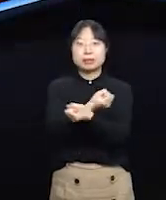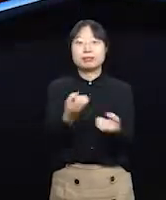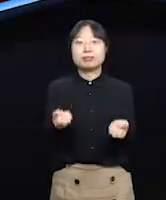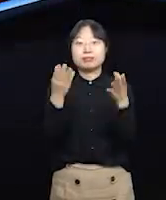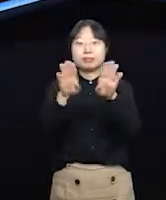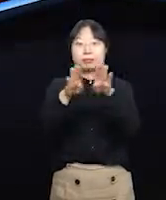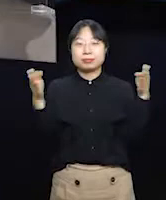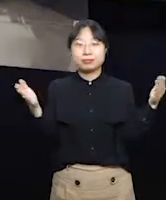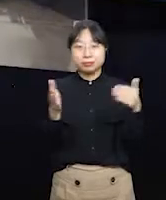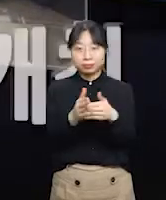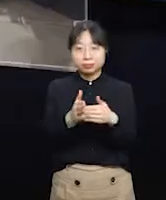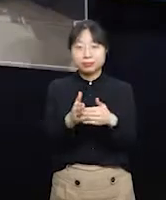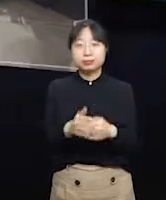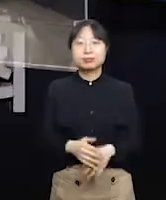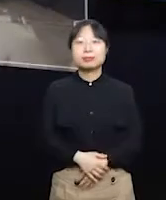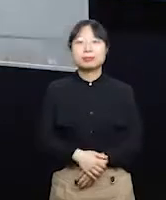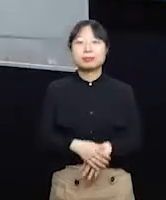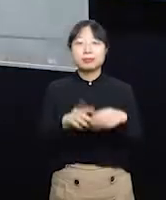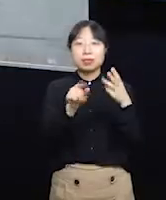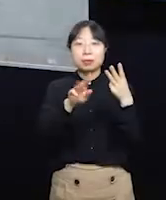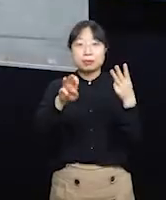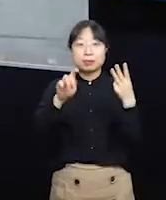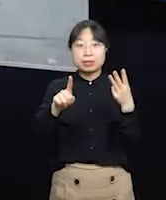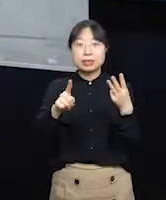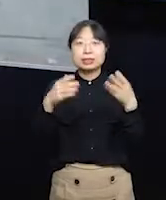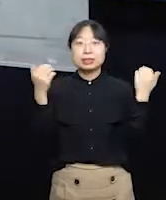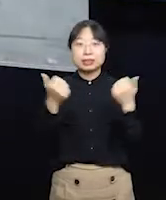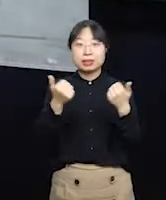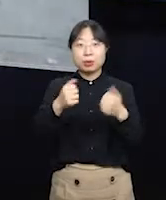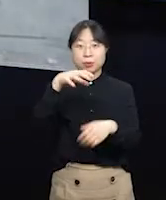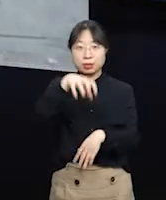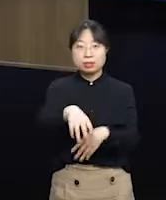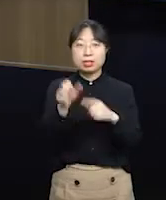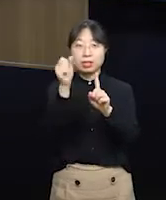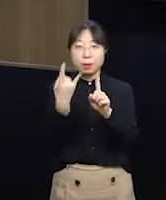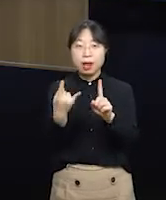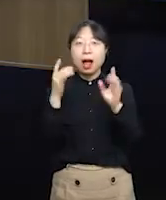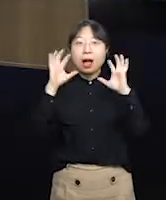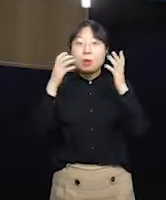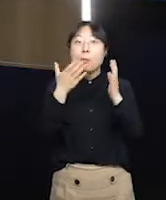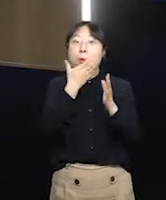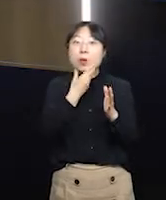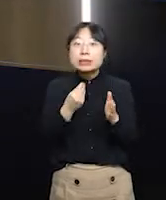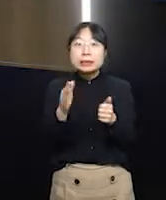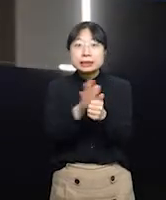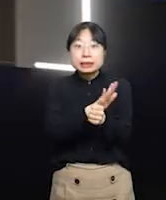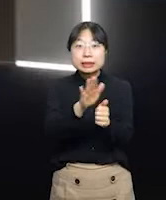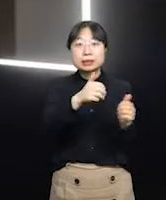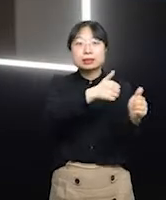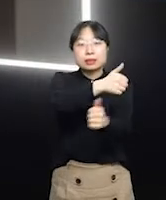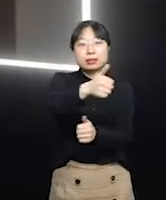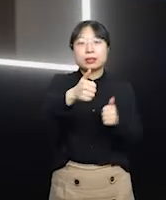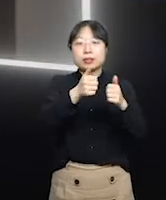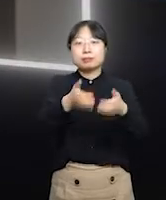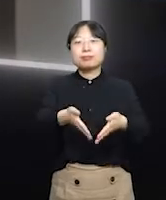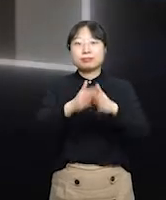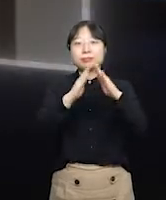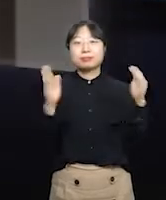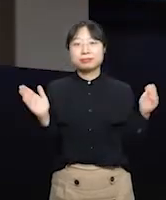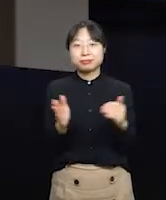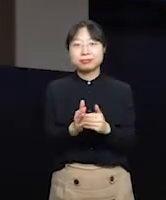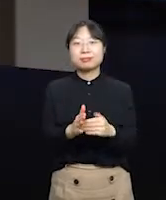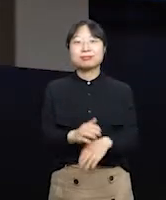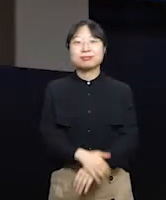체결했습니다. 의왕시는 3월 31일 시청 소회의실에서 제1회 아동복지심의위원회를